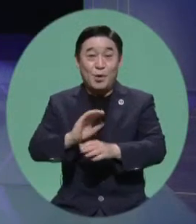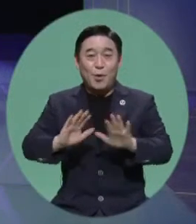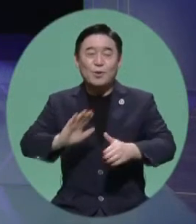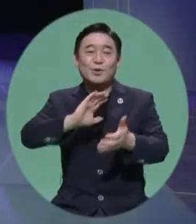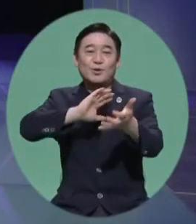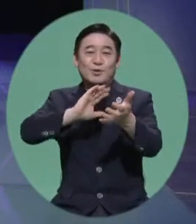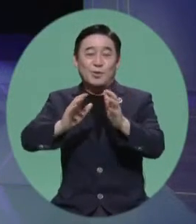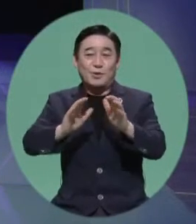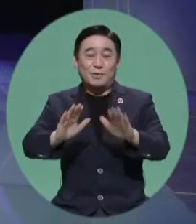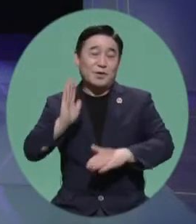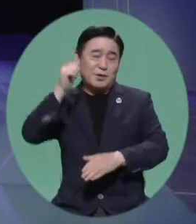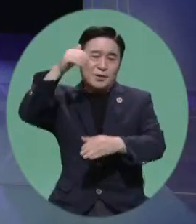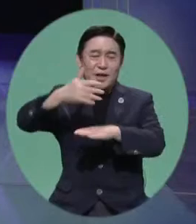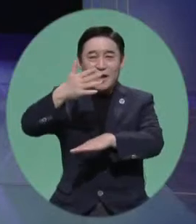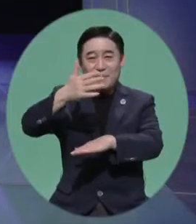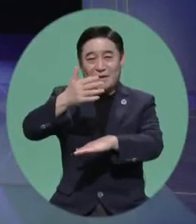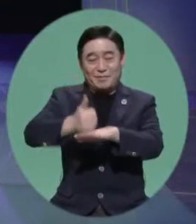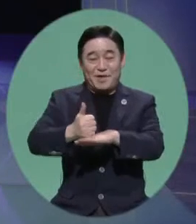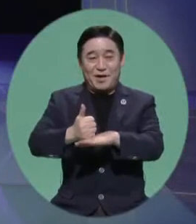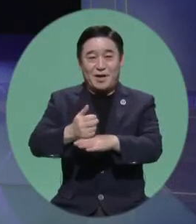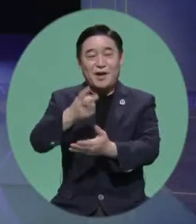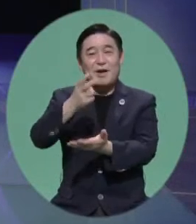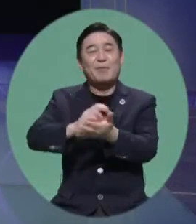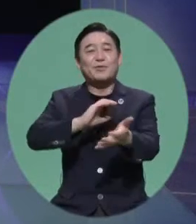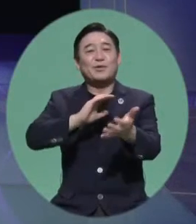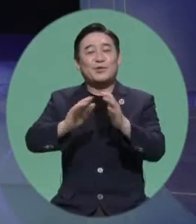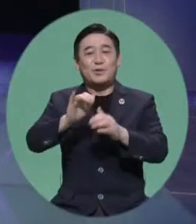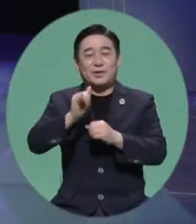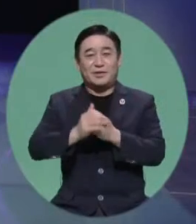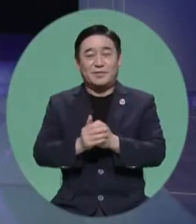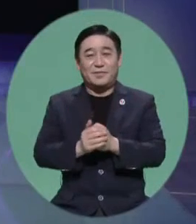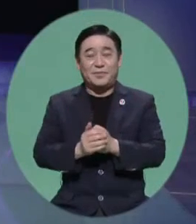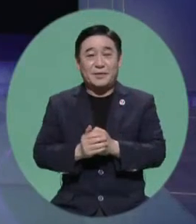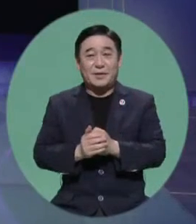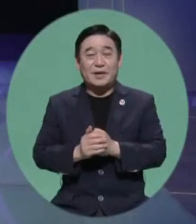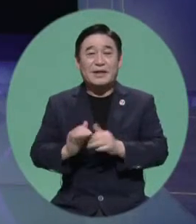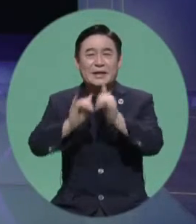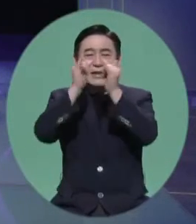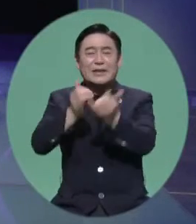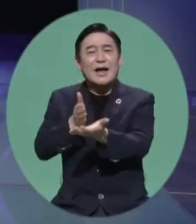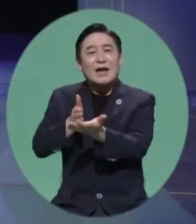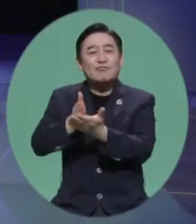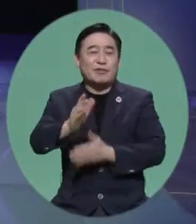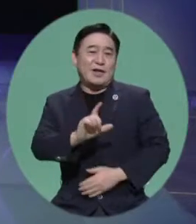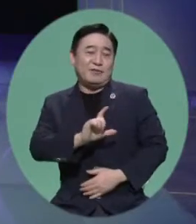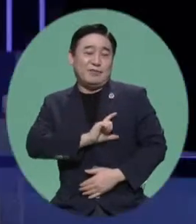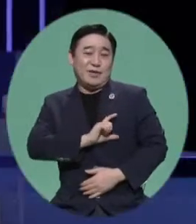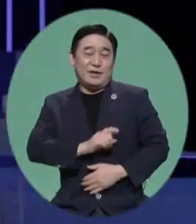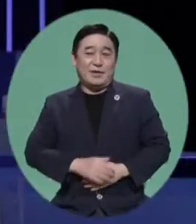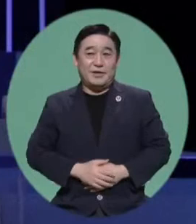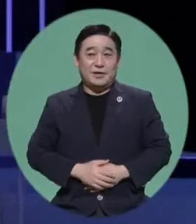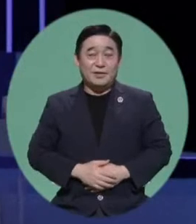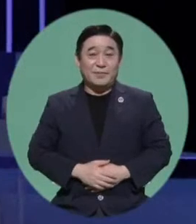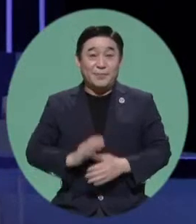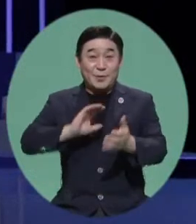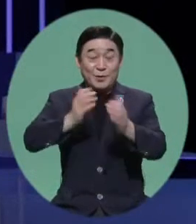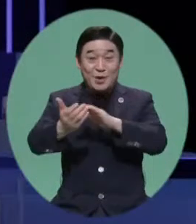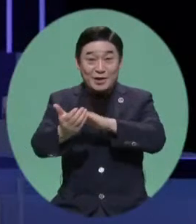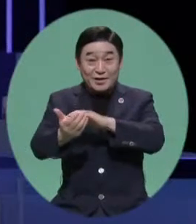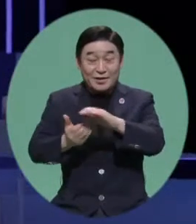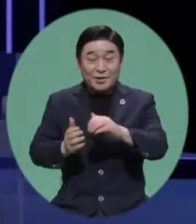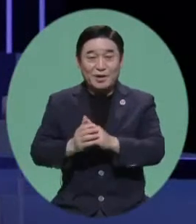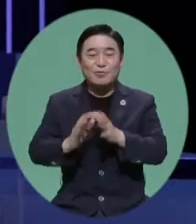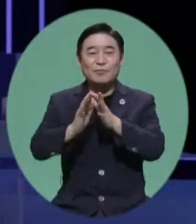토론회는 이번 대 3만 마지막 업종 토로 됩니다 사후에 분야나 주제입니다 자 본격적인 토론에